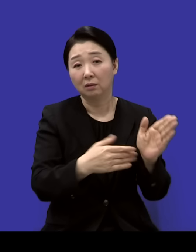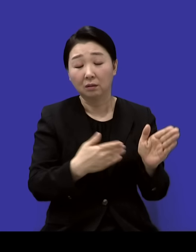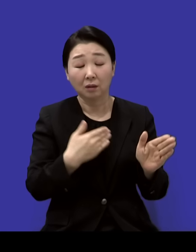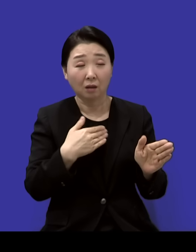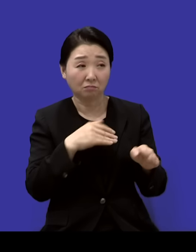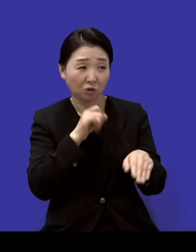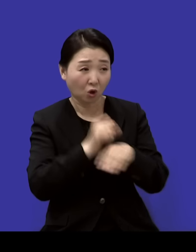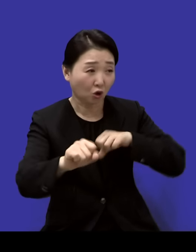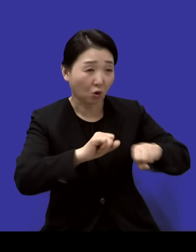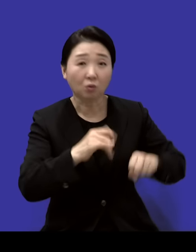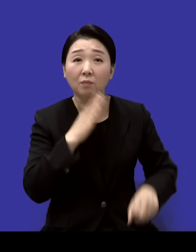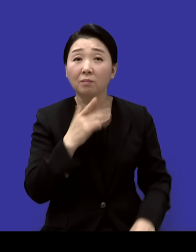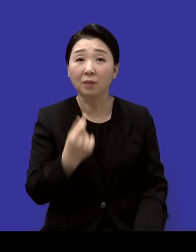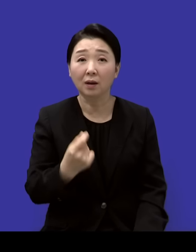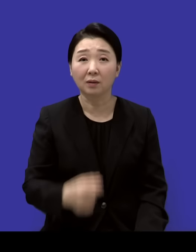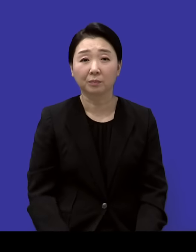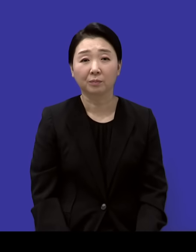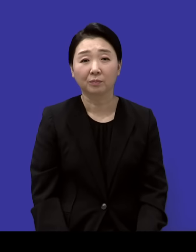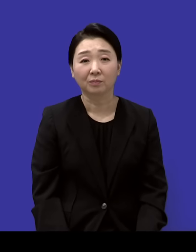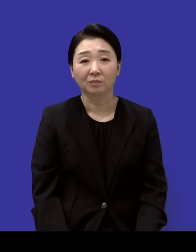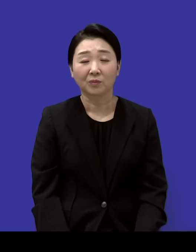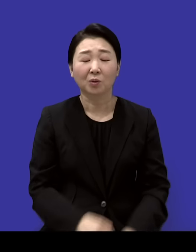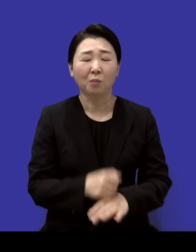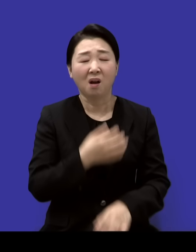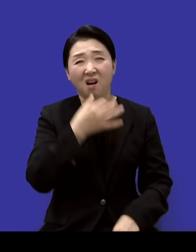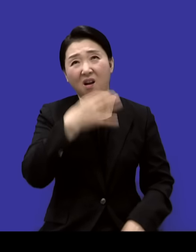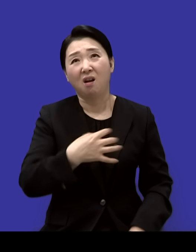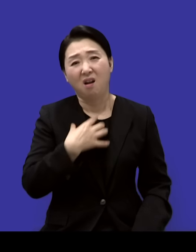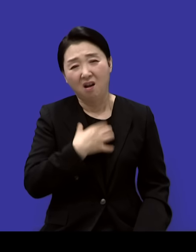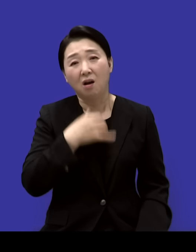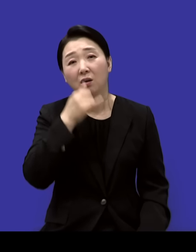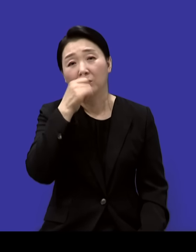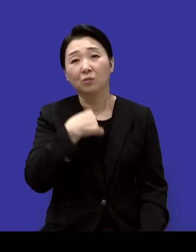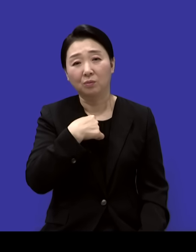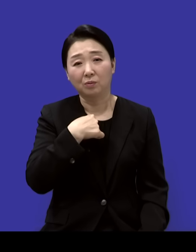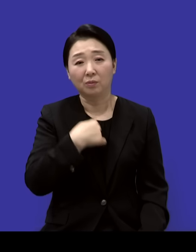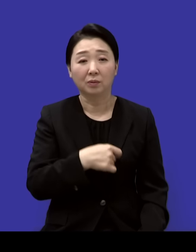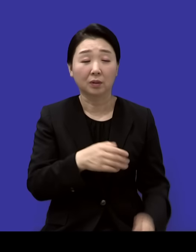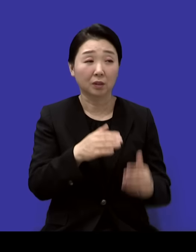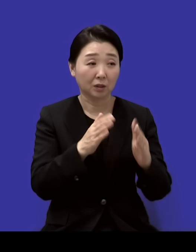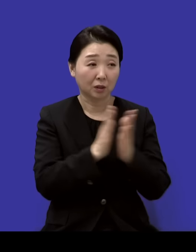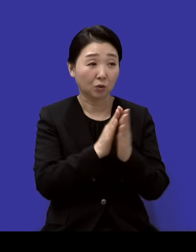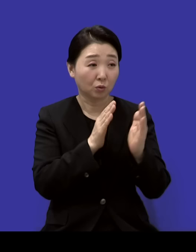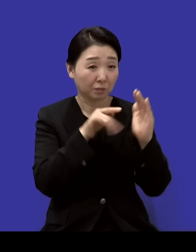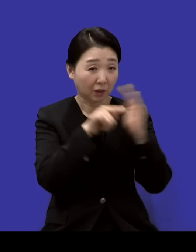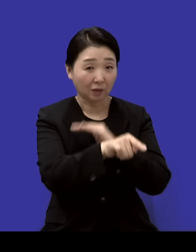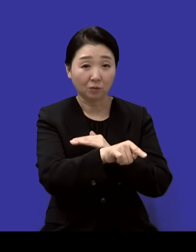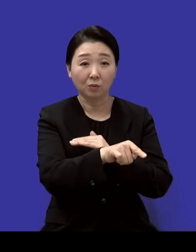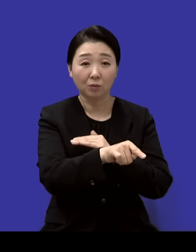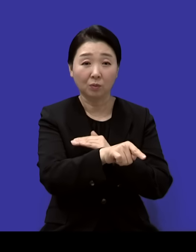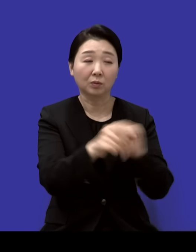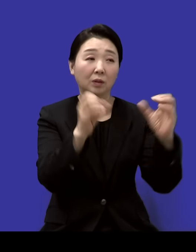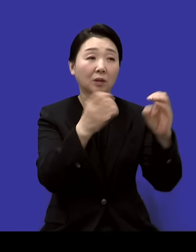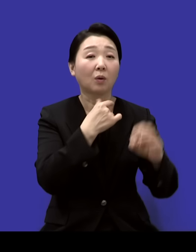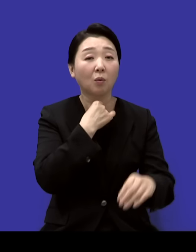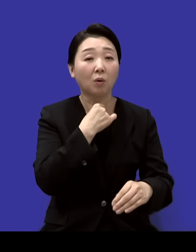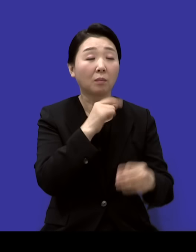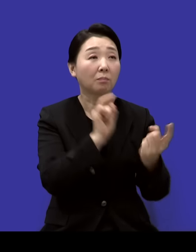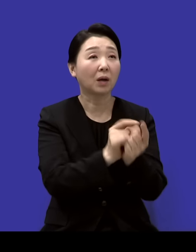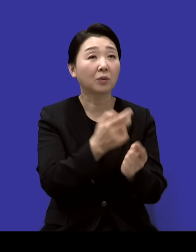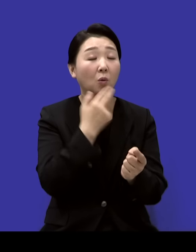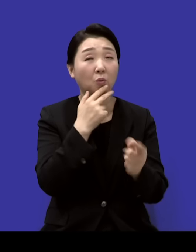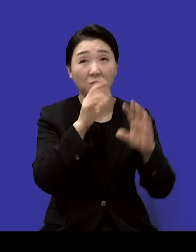적극적인 사람이고 그러니까 이게 피가 말라간다고 해야 될까요? 네. 한 번은 참 그 친구의 집에 찾아갔는데 대화를 하고 싶어서 만나주지